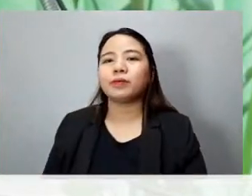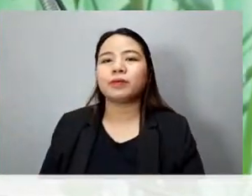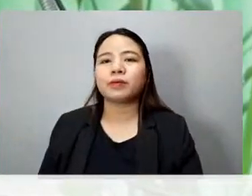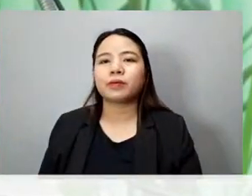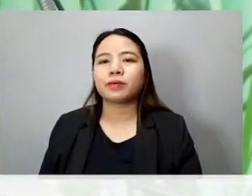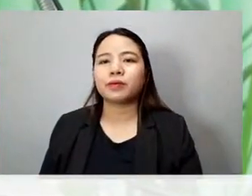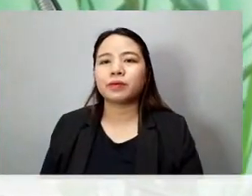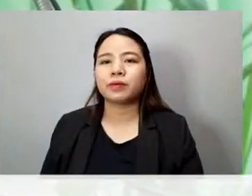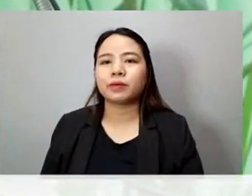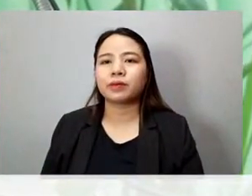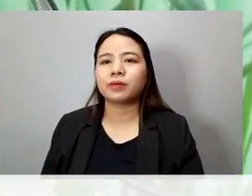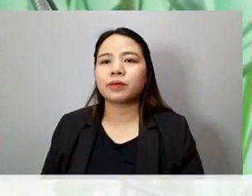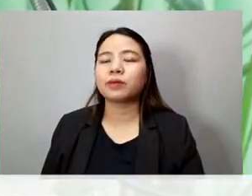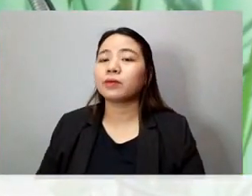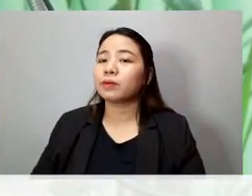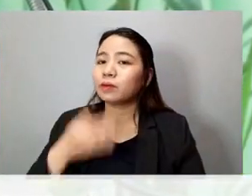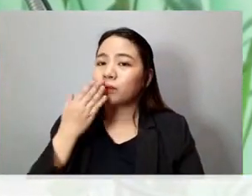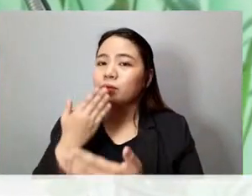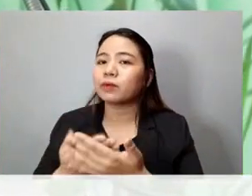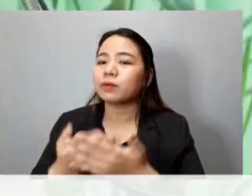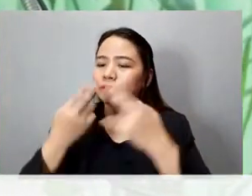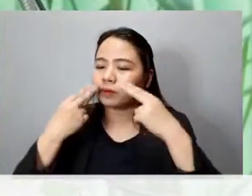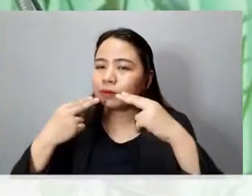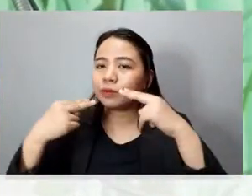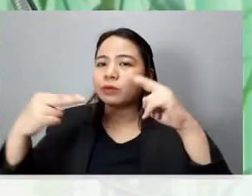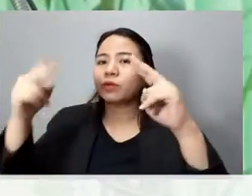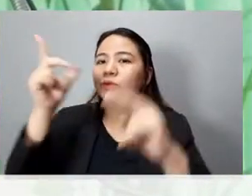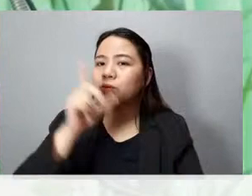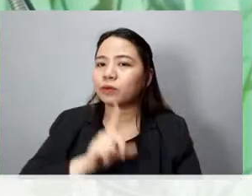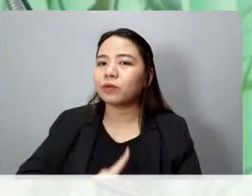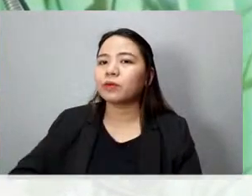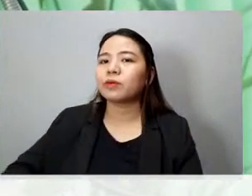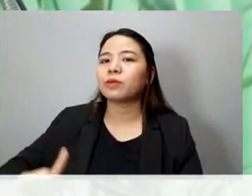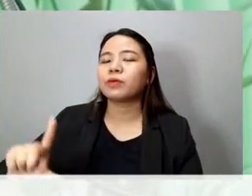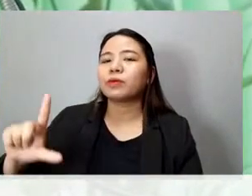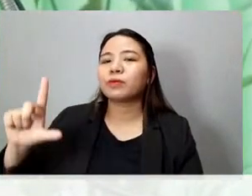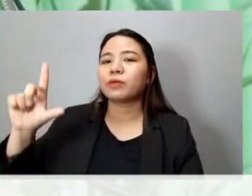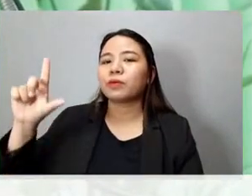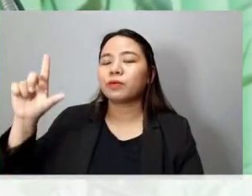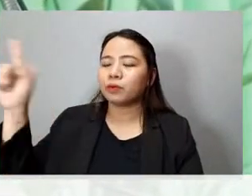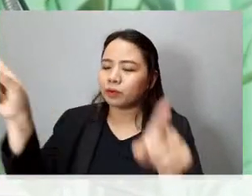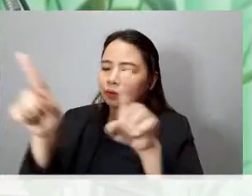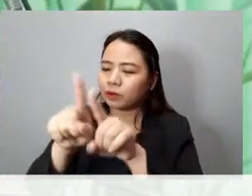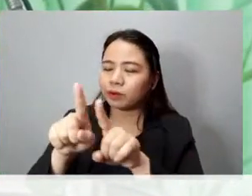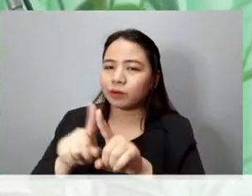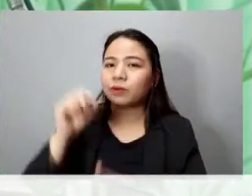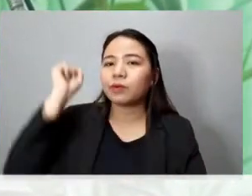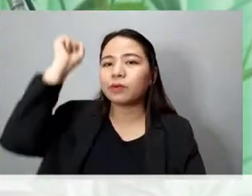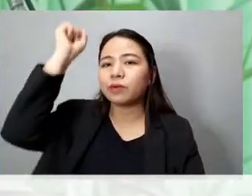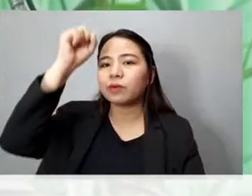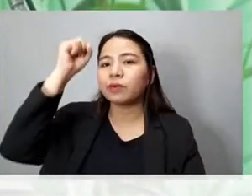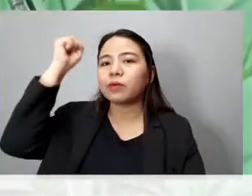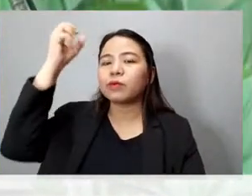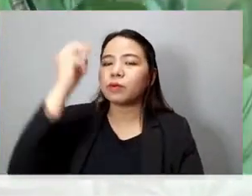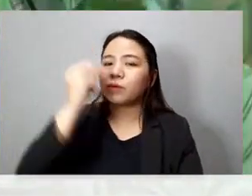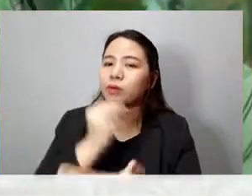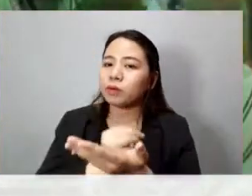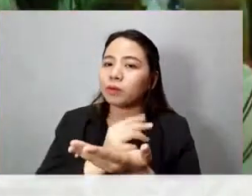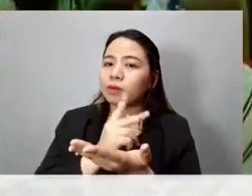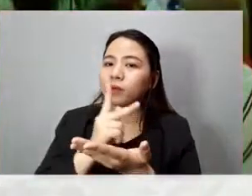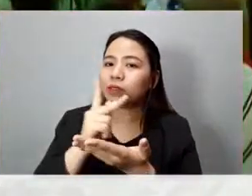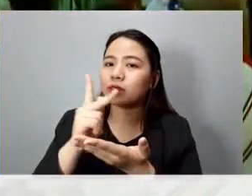rin ang mabuting balita ng Panginoon ayong kay San Marcos.